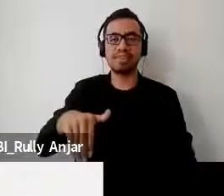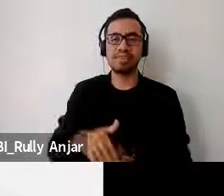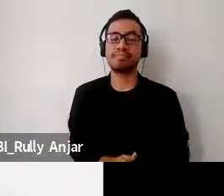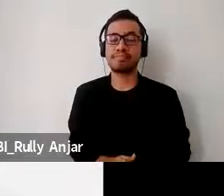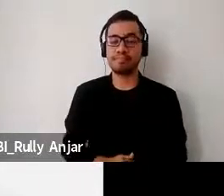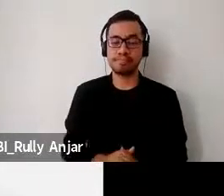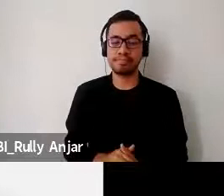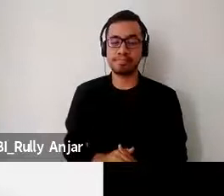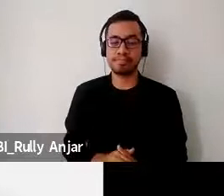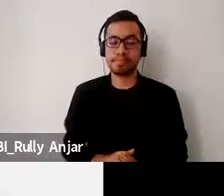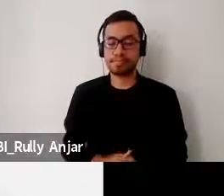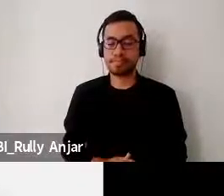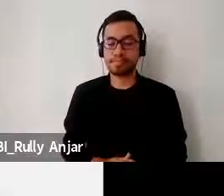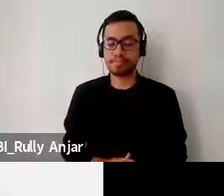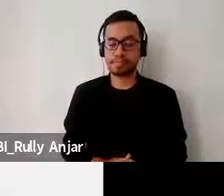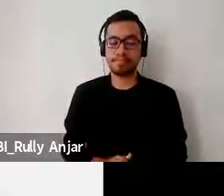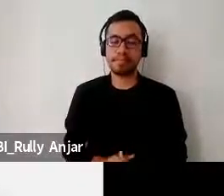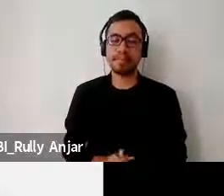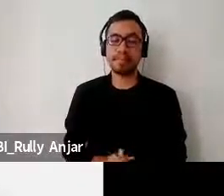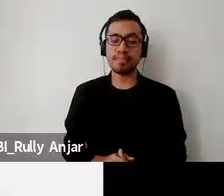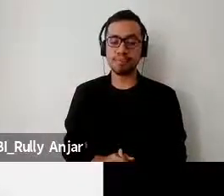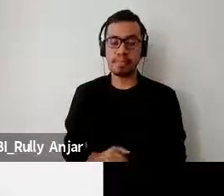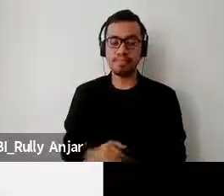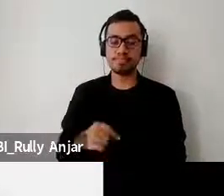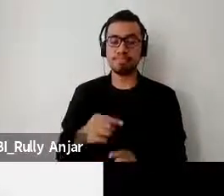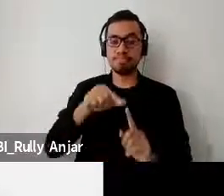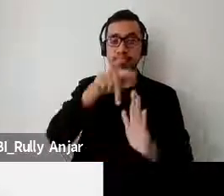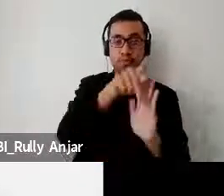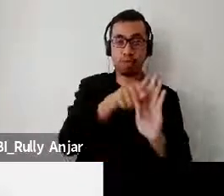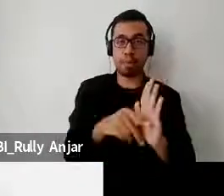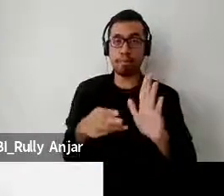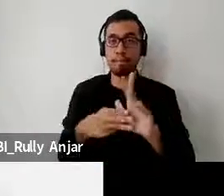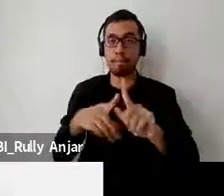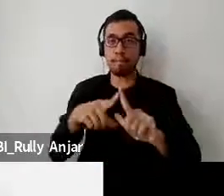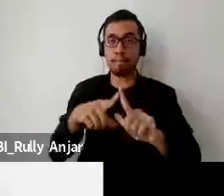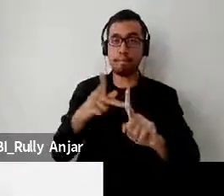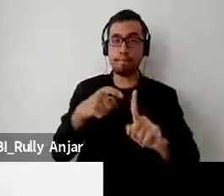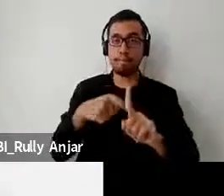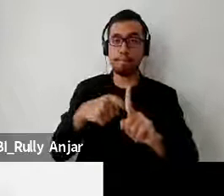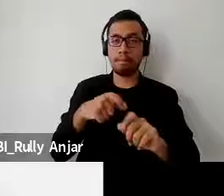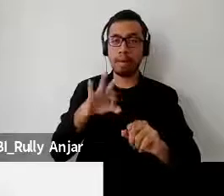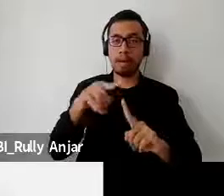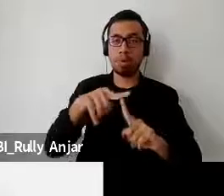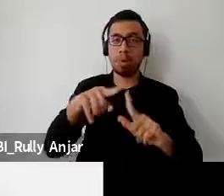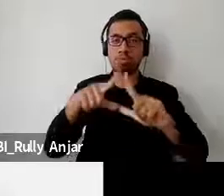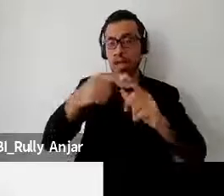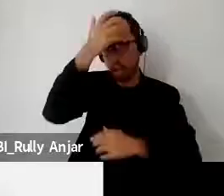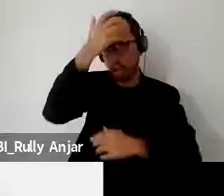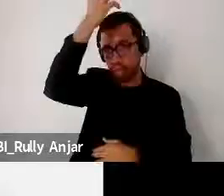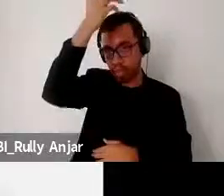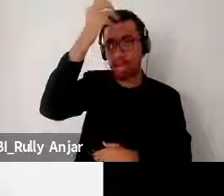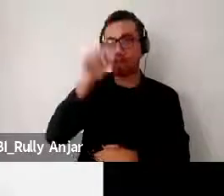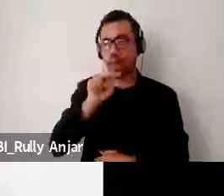Dan program Mahkota juga baru-baru ini mencoba melihat dampak ekonomi pada penyandang disabilitas